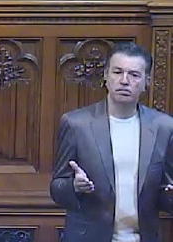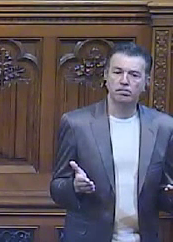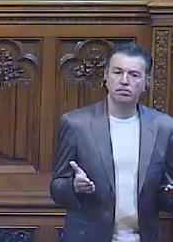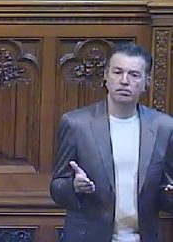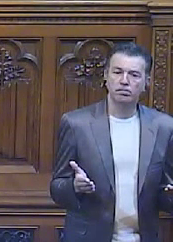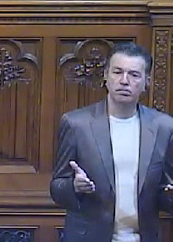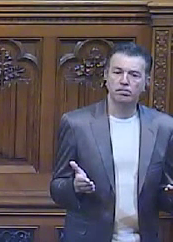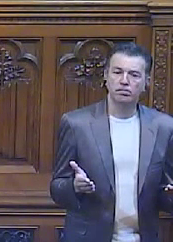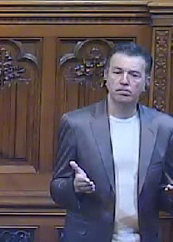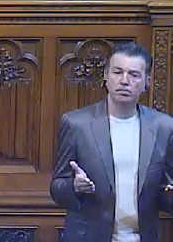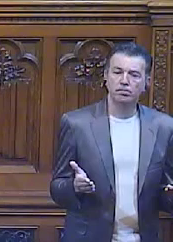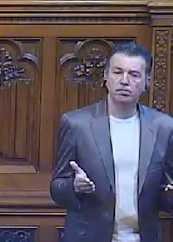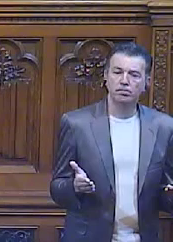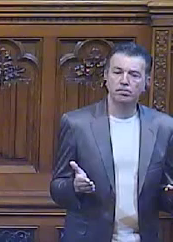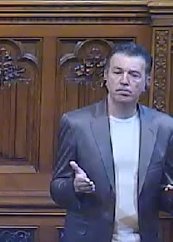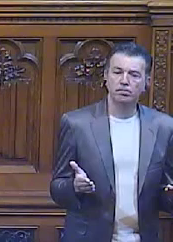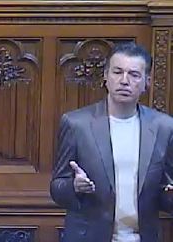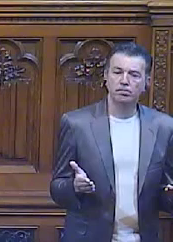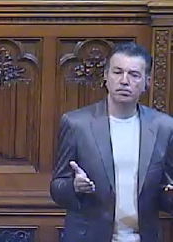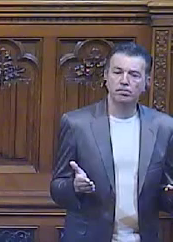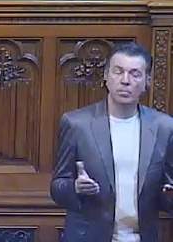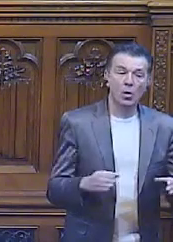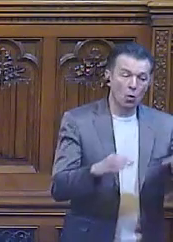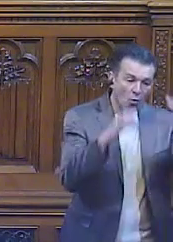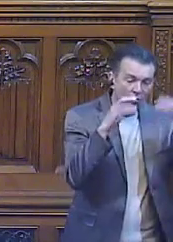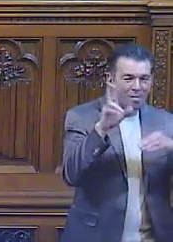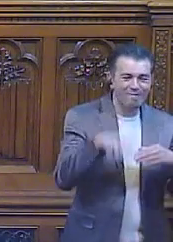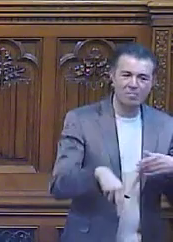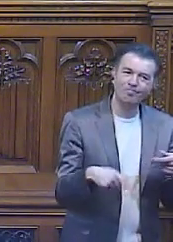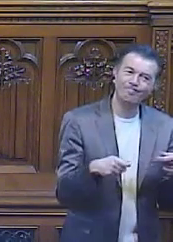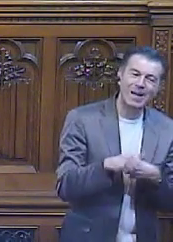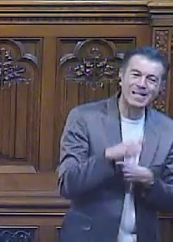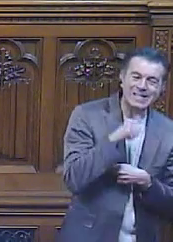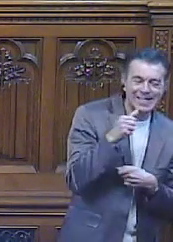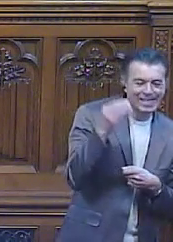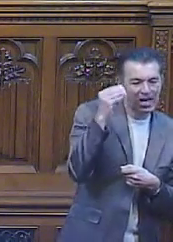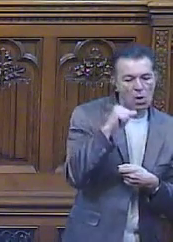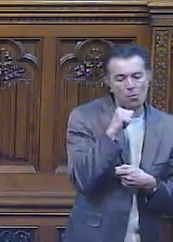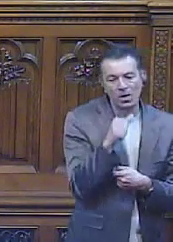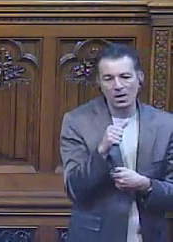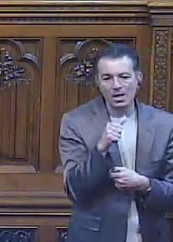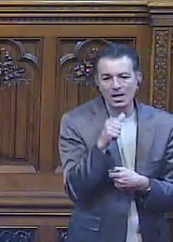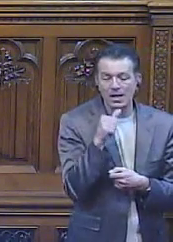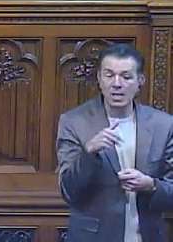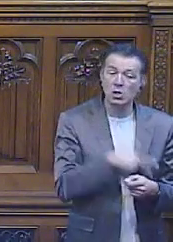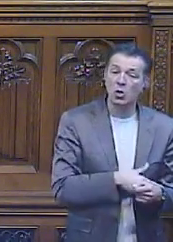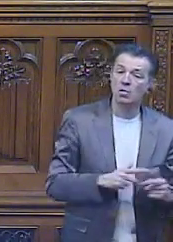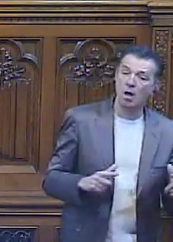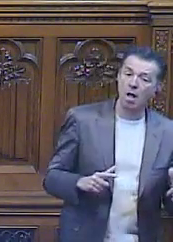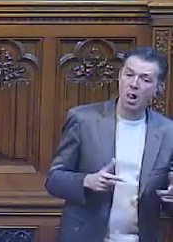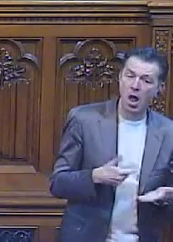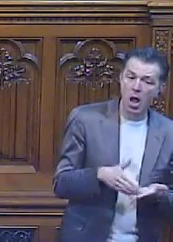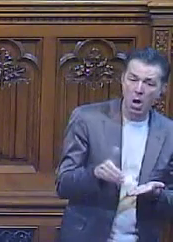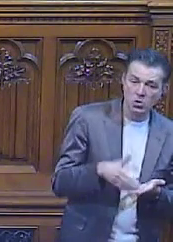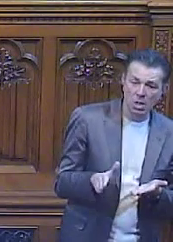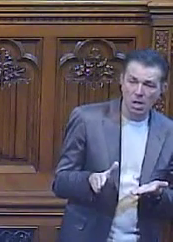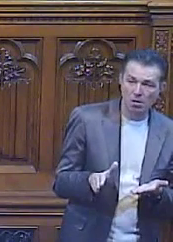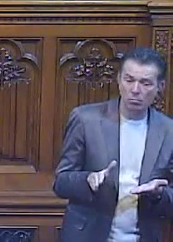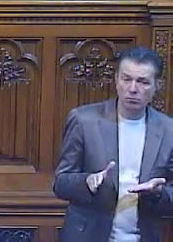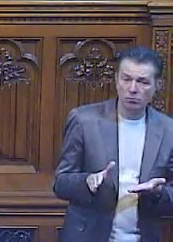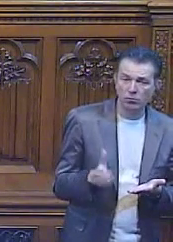es entspricht nicht dem Credo der ÖVP Wien. Nicht, dass wir diese Sozialausgaben